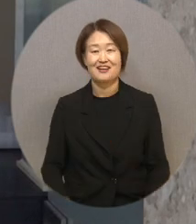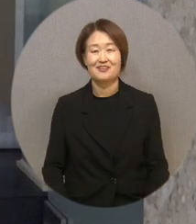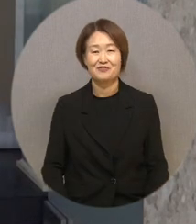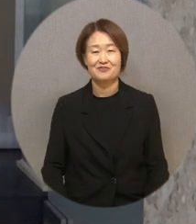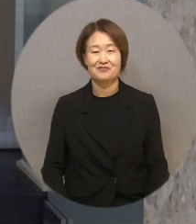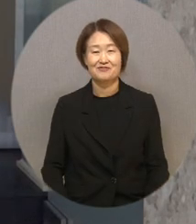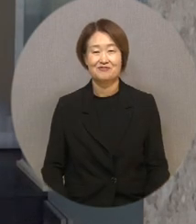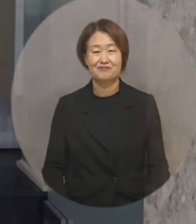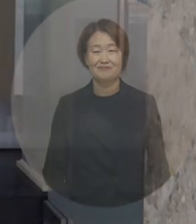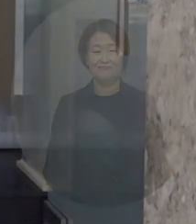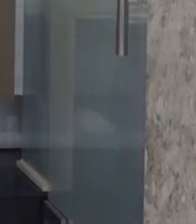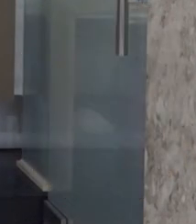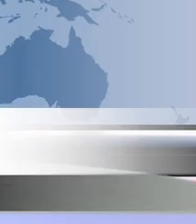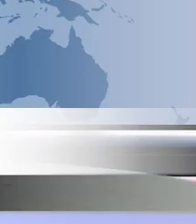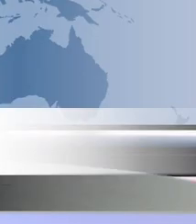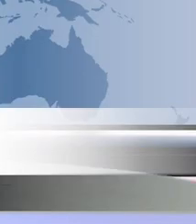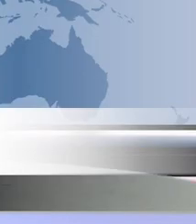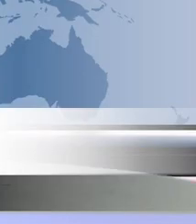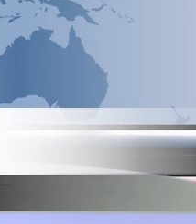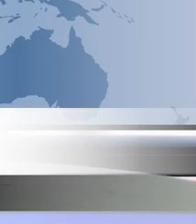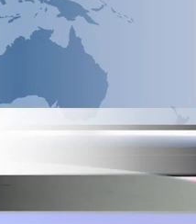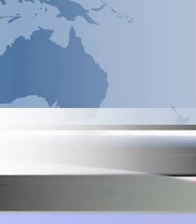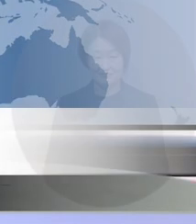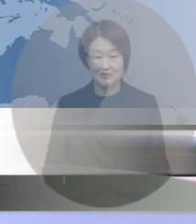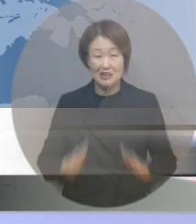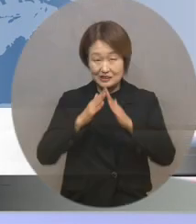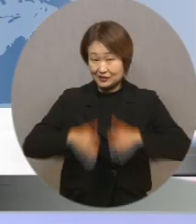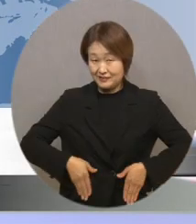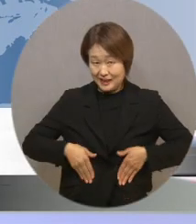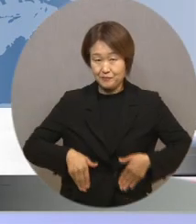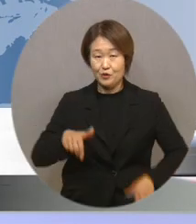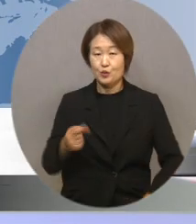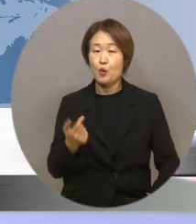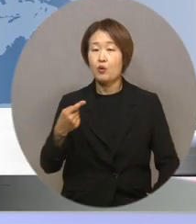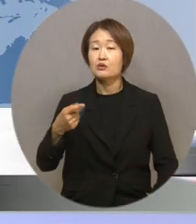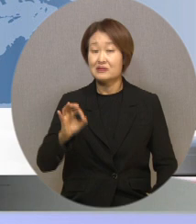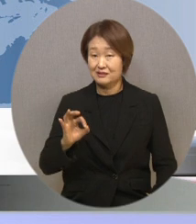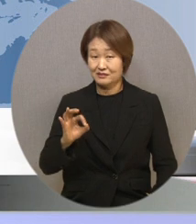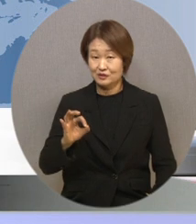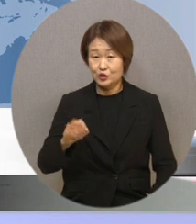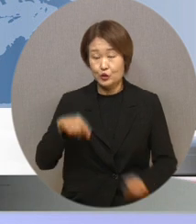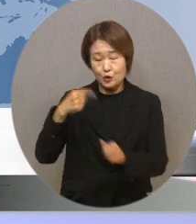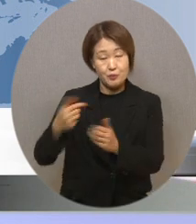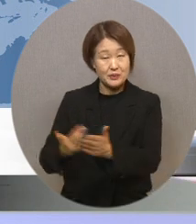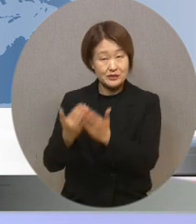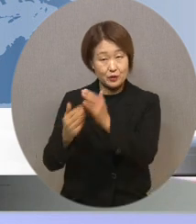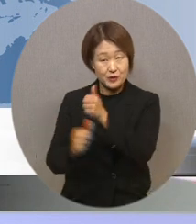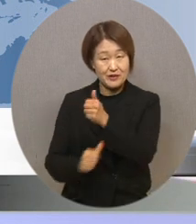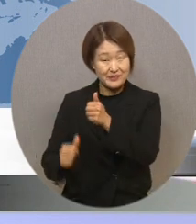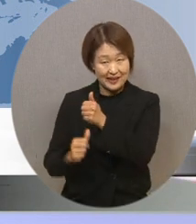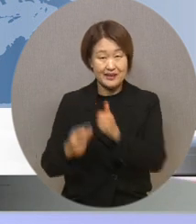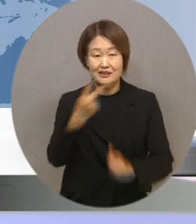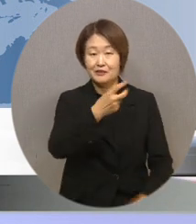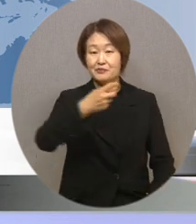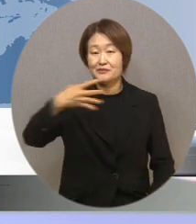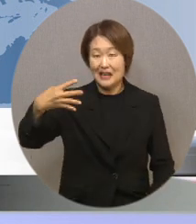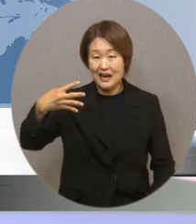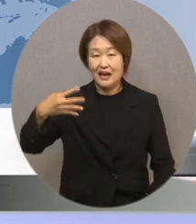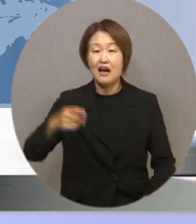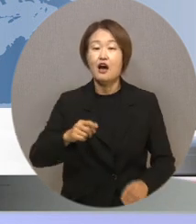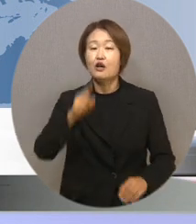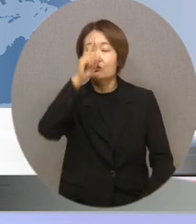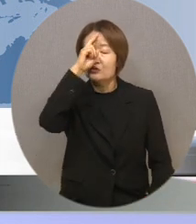경기방송 정선입니다. 전남 고흥군 교육발전위원회가 2024년 중고생